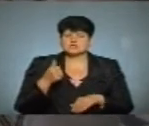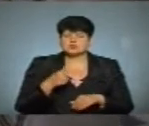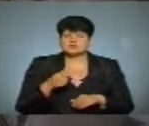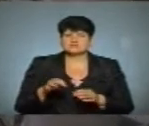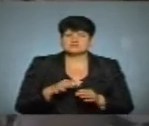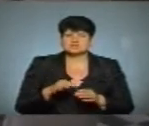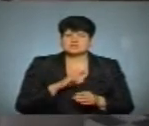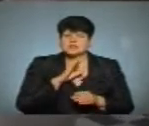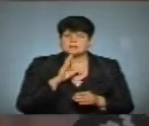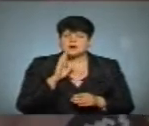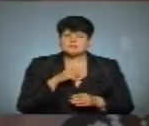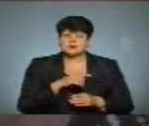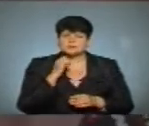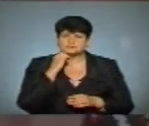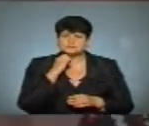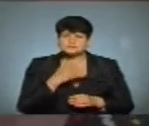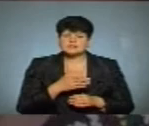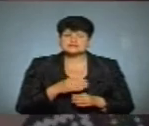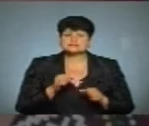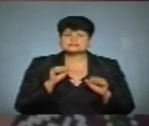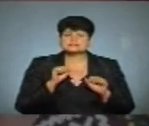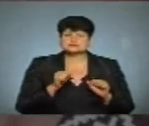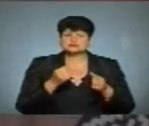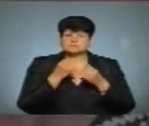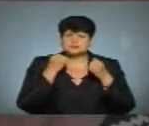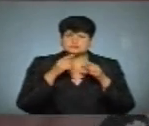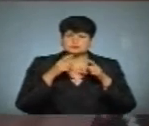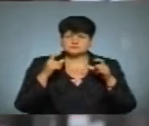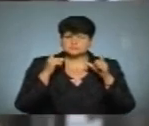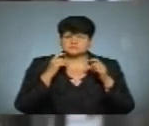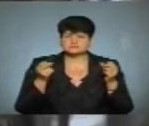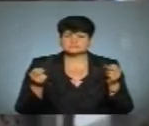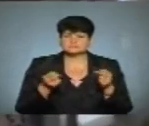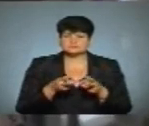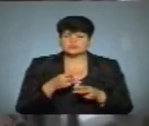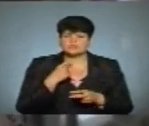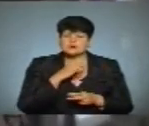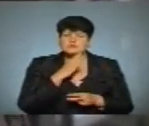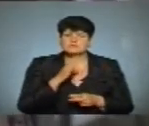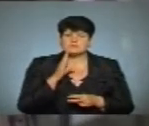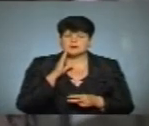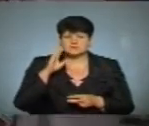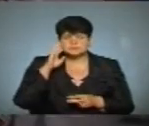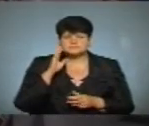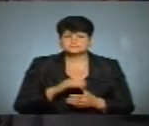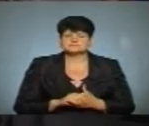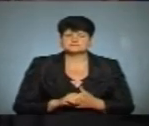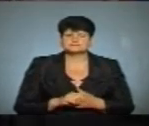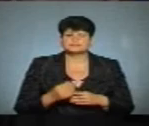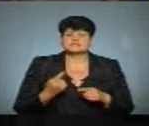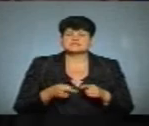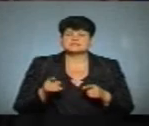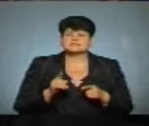мама його прабабусі. Захисну маску теж пошили як елемент вбрання, каже мама хлопця Олена Лукашук. Це